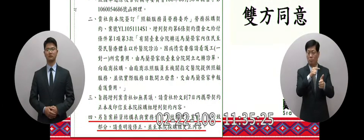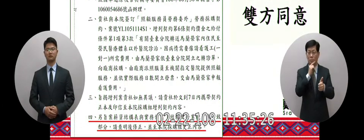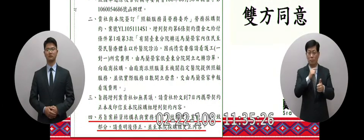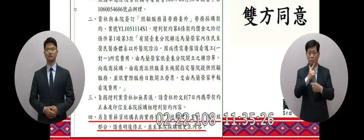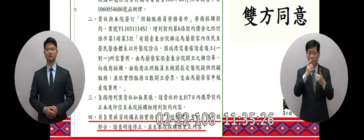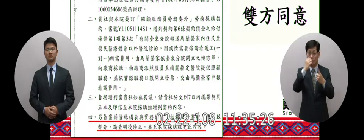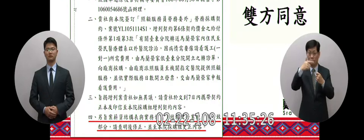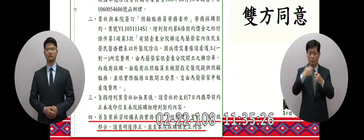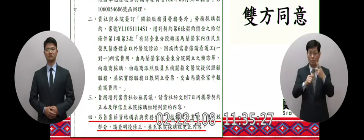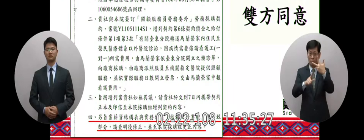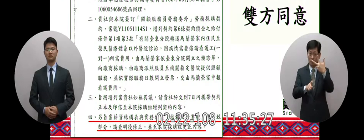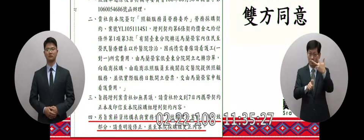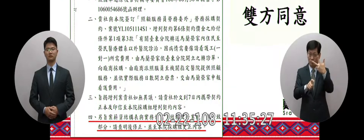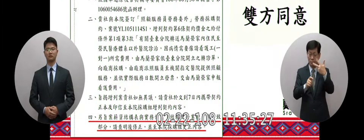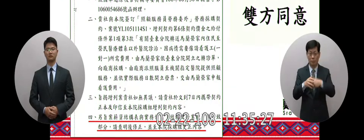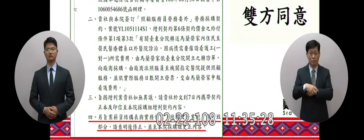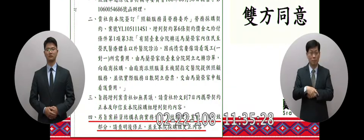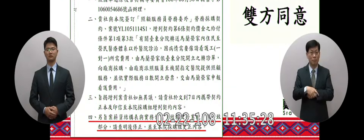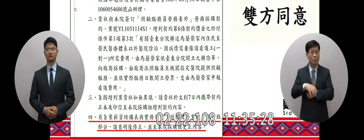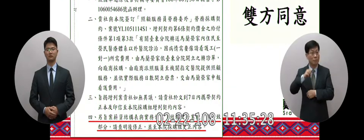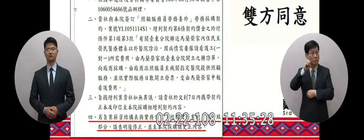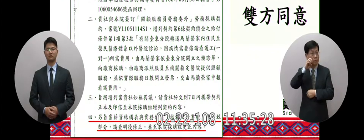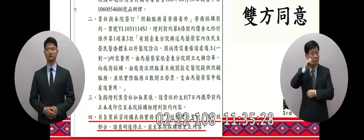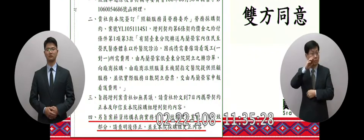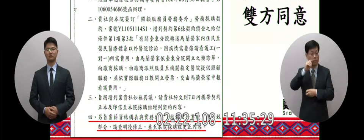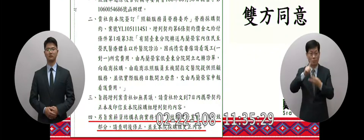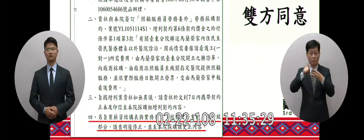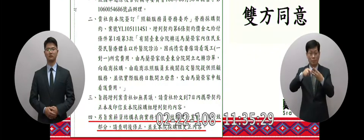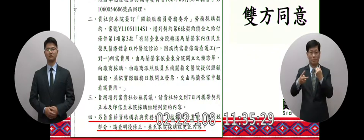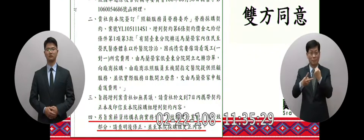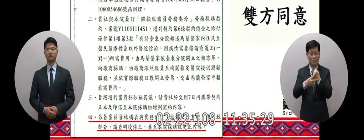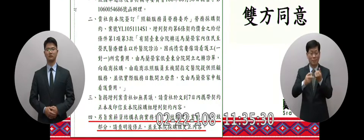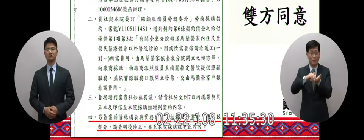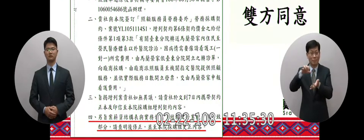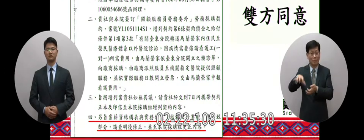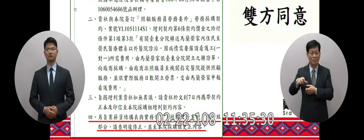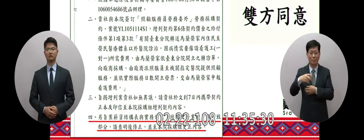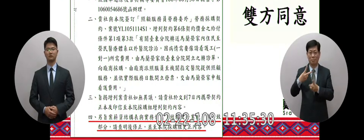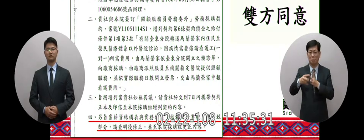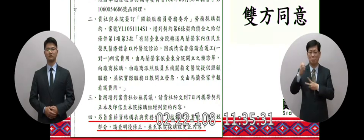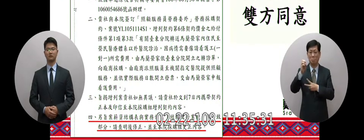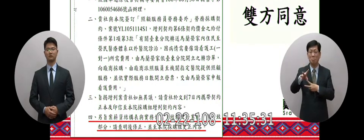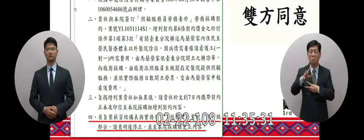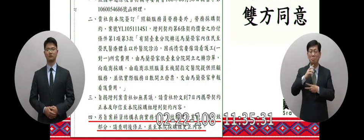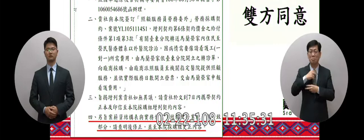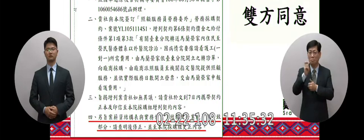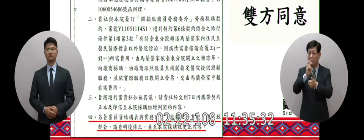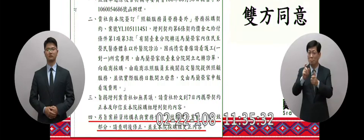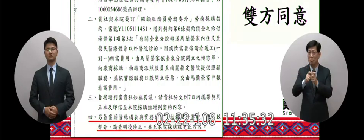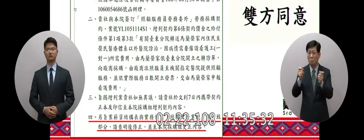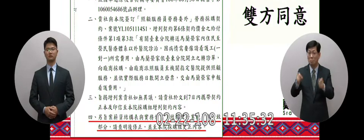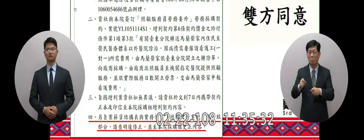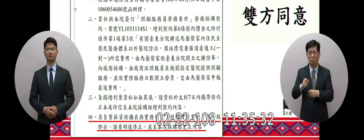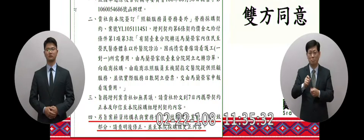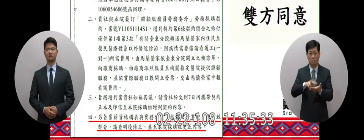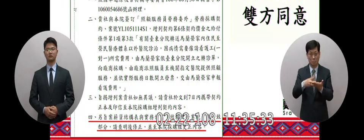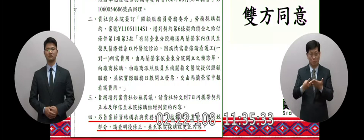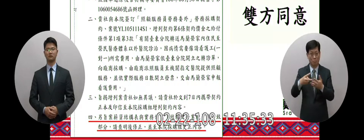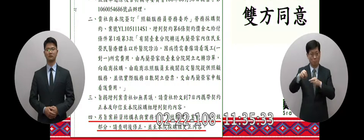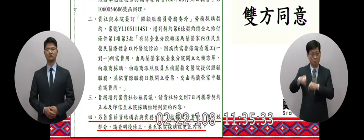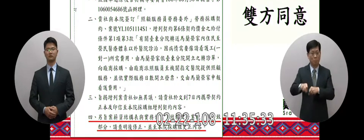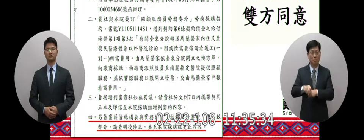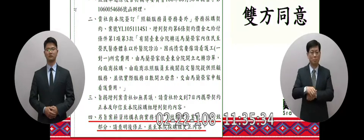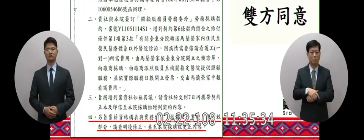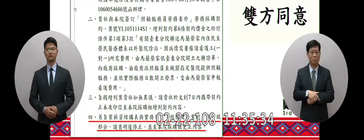106年7月11日，退伍会的农民义理分院主动行文给我们的原住民族长照机构，说要变更契约内